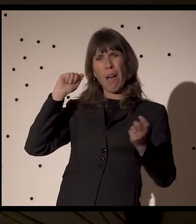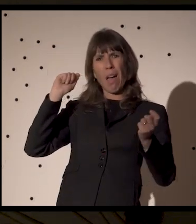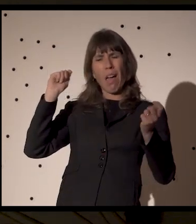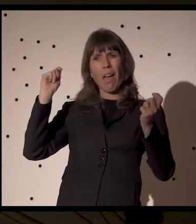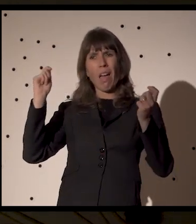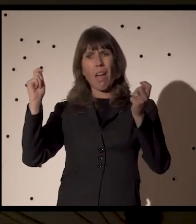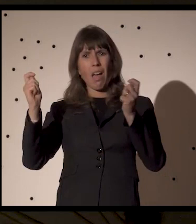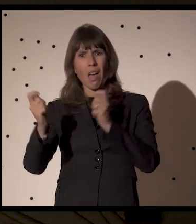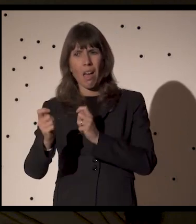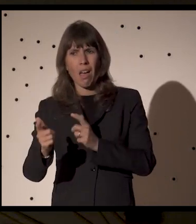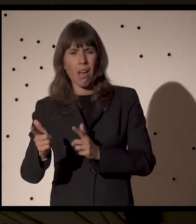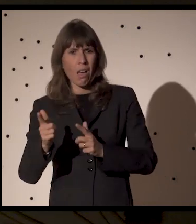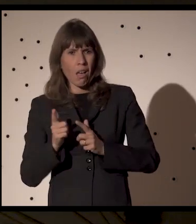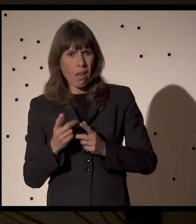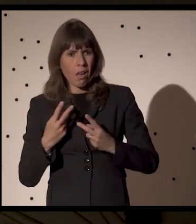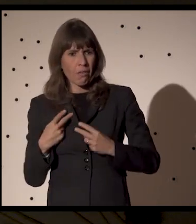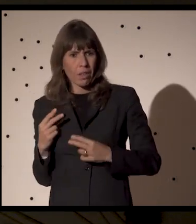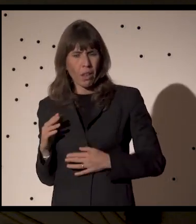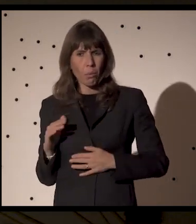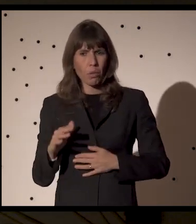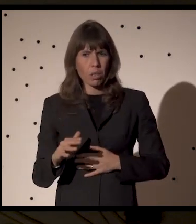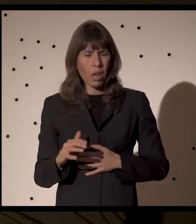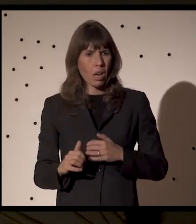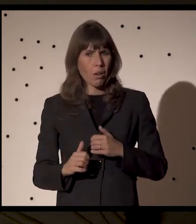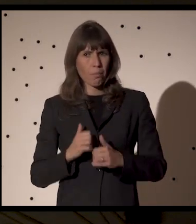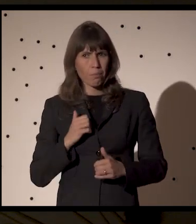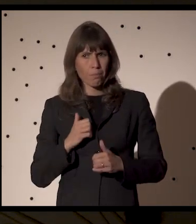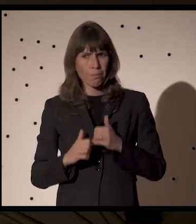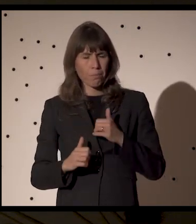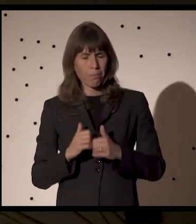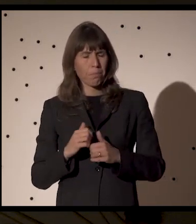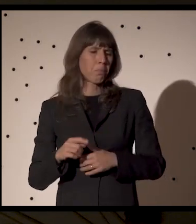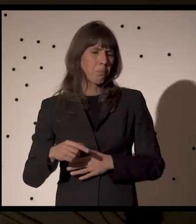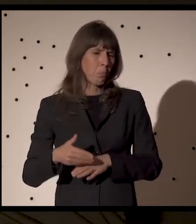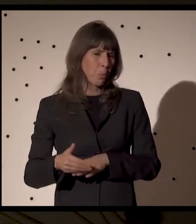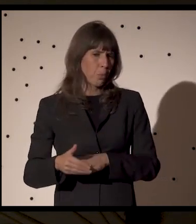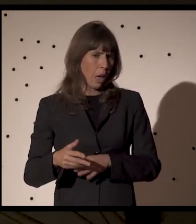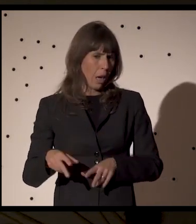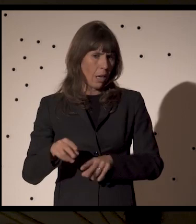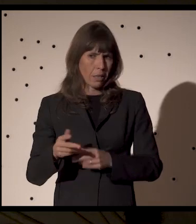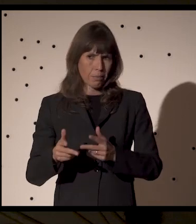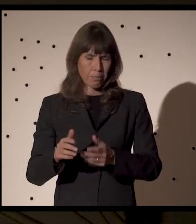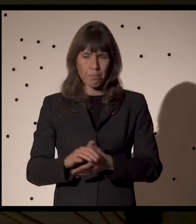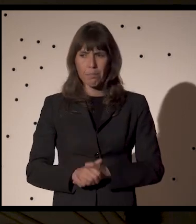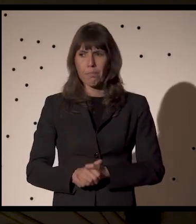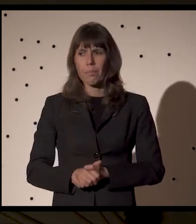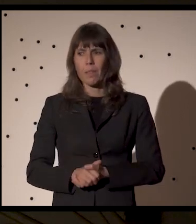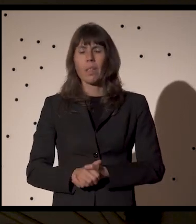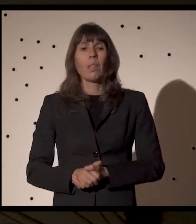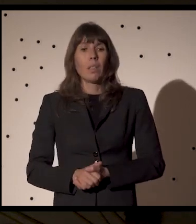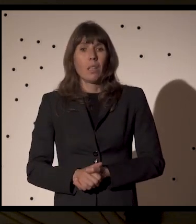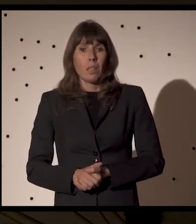tema poi ritornerò anche nel nel prosieguo delle mie riflessioni era importante